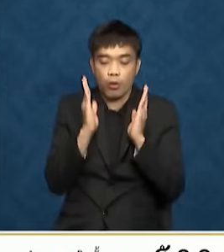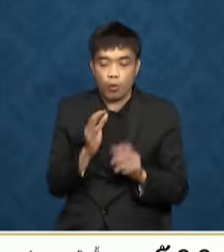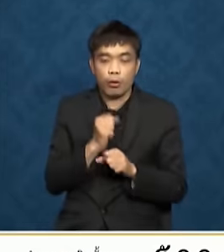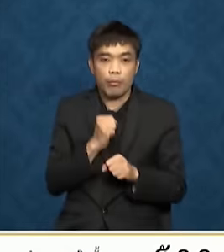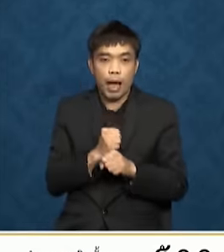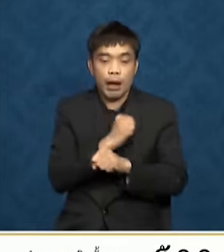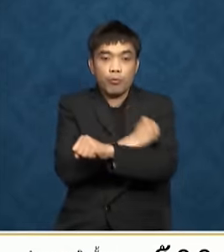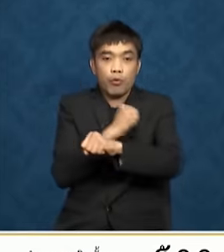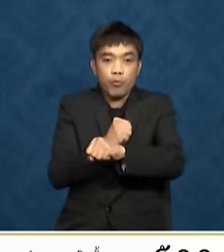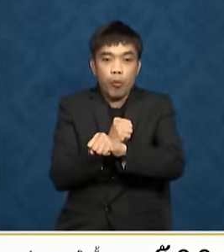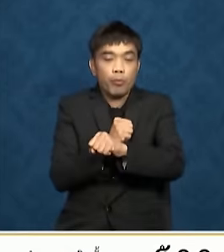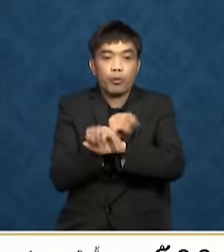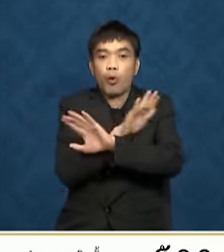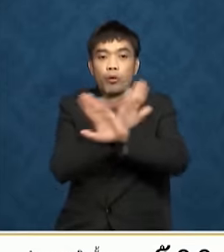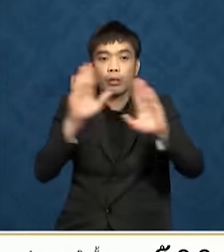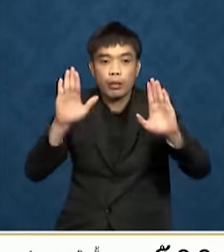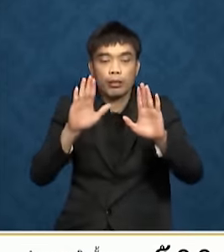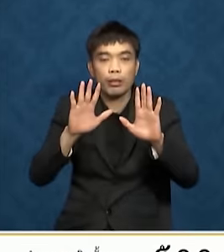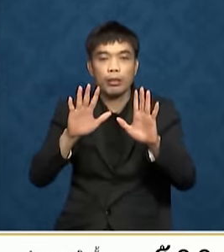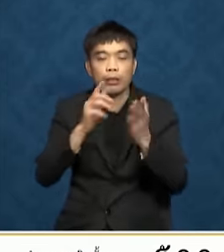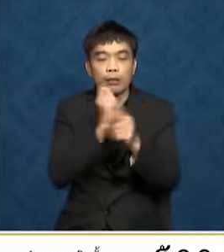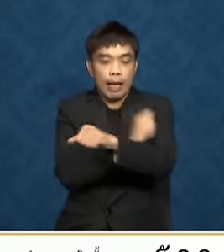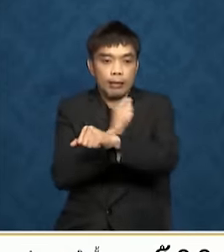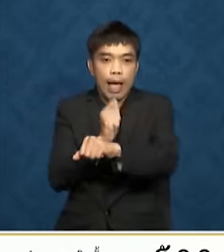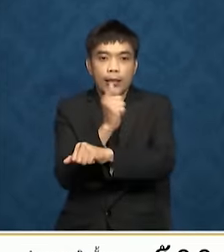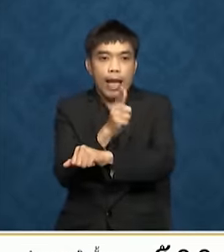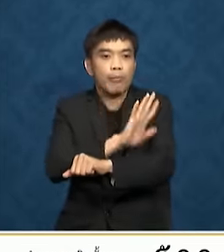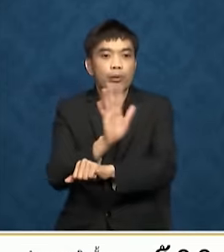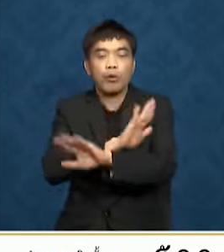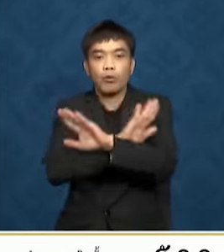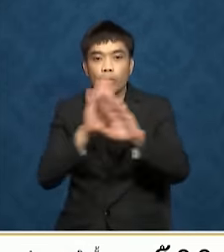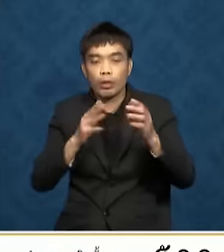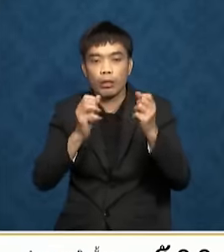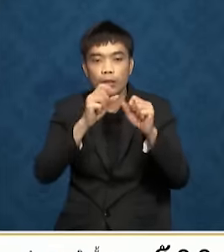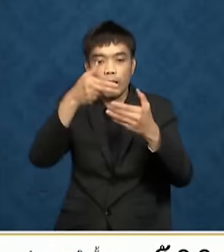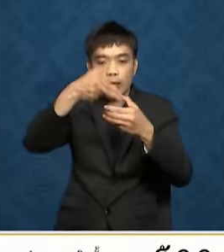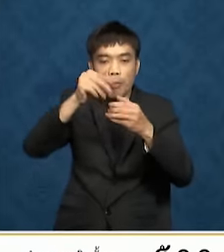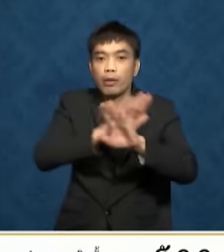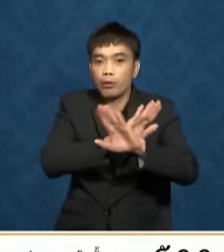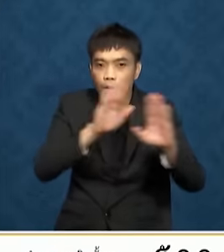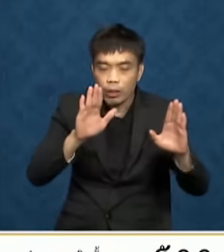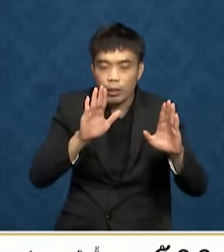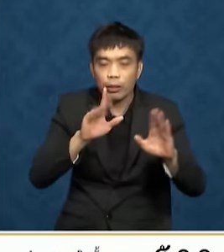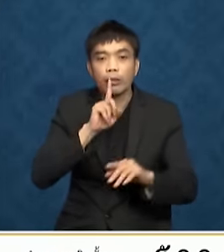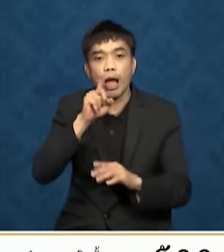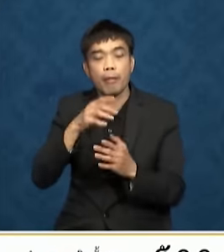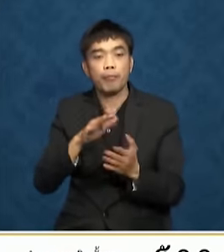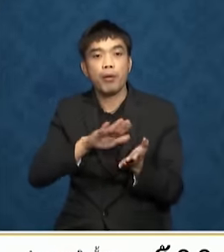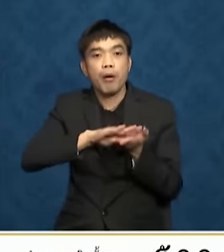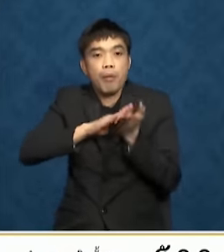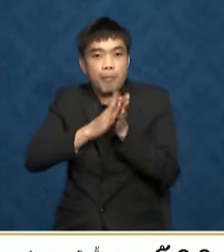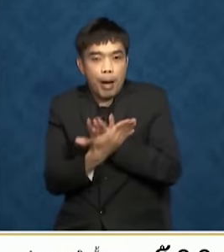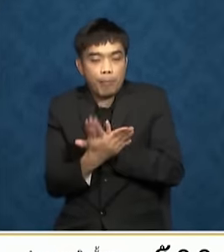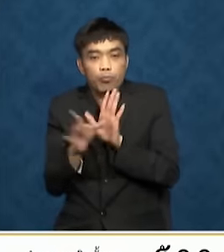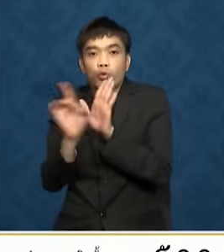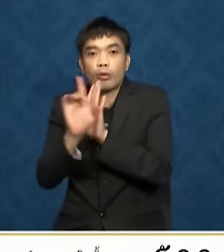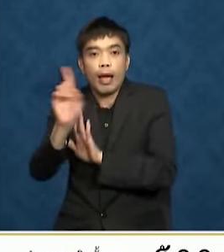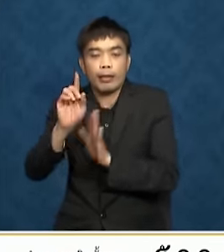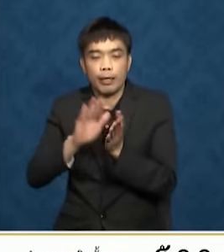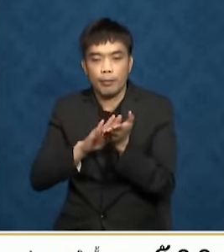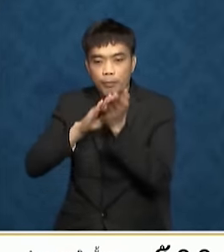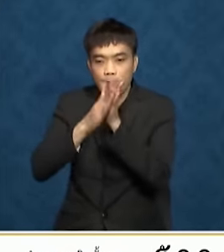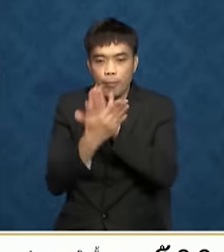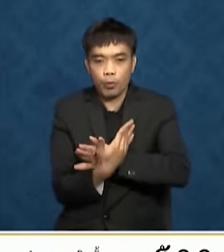หายไปเนี่ยใช้งบประมาณแค่นี้มันพอจริงเหรอครับอันสุดท้ายครับการปรับตัวให้ทัน AIอันนี้นี่ผมฟังอดีต